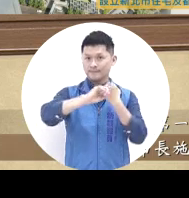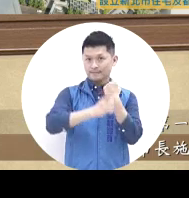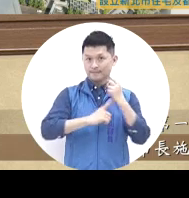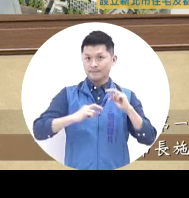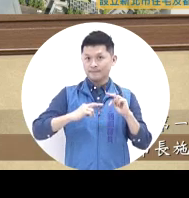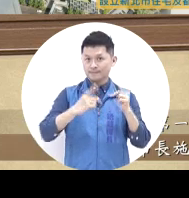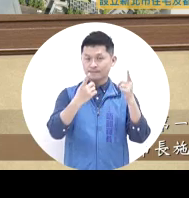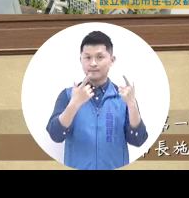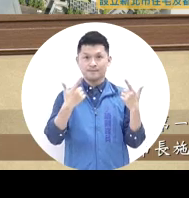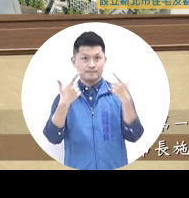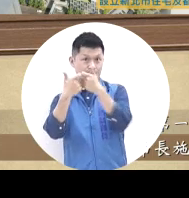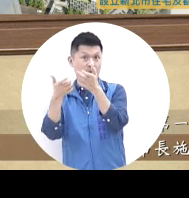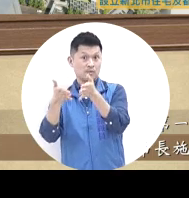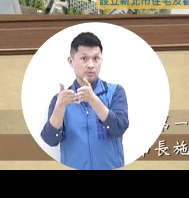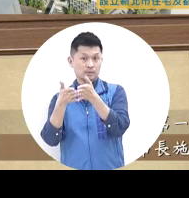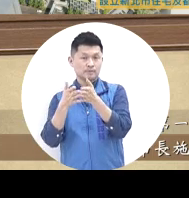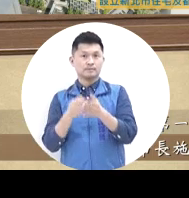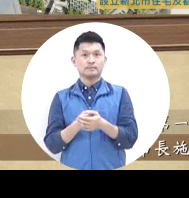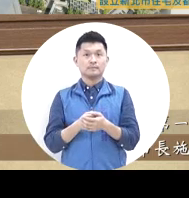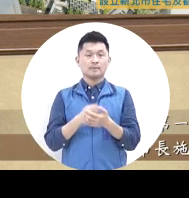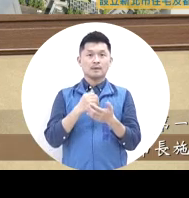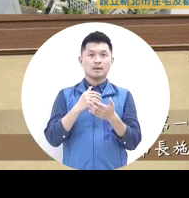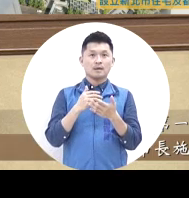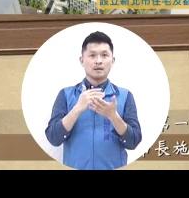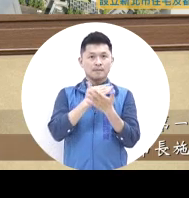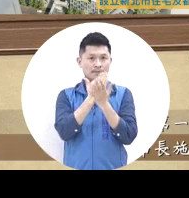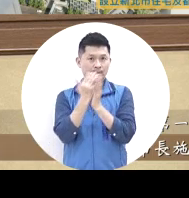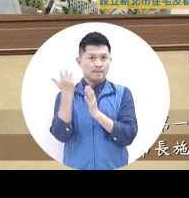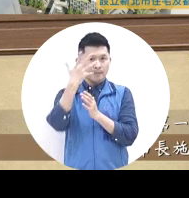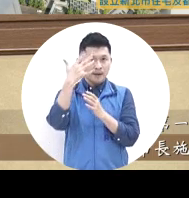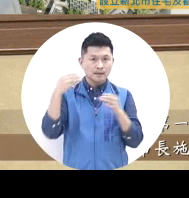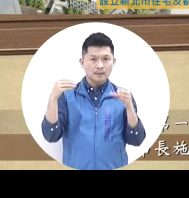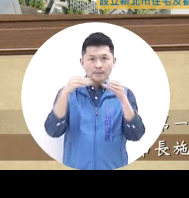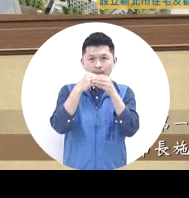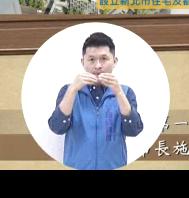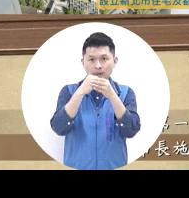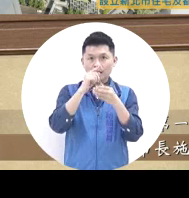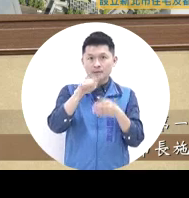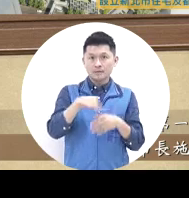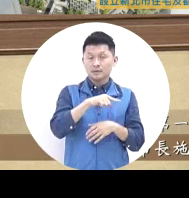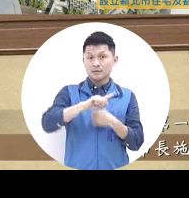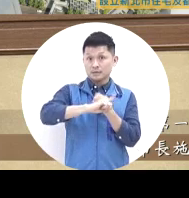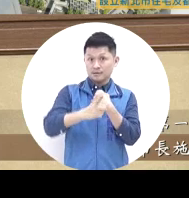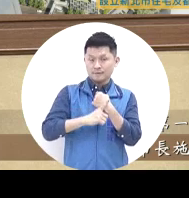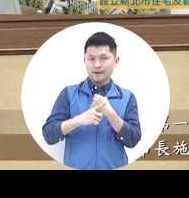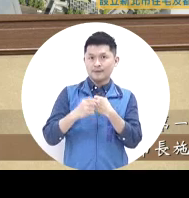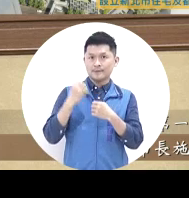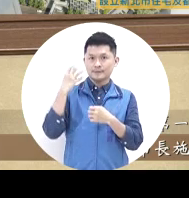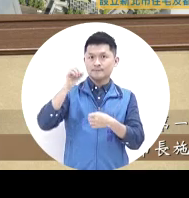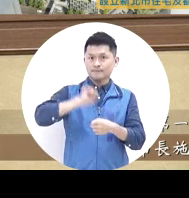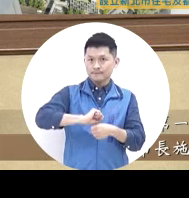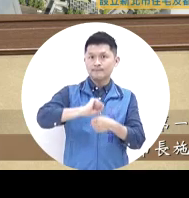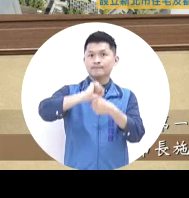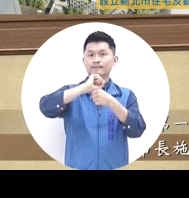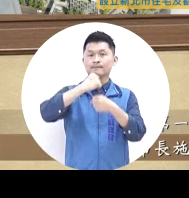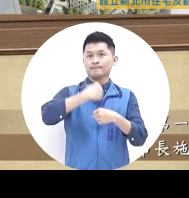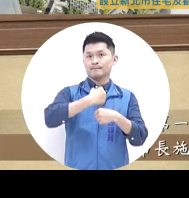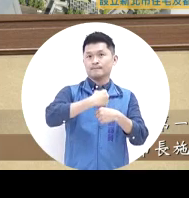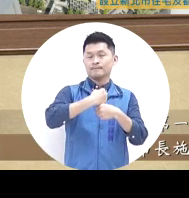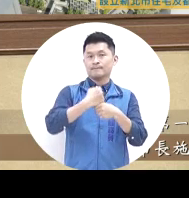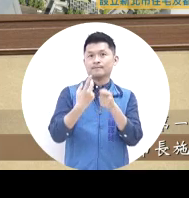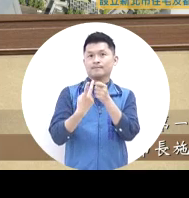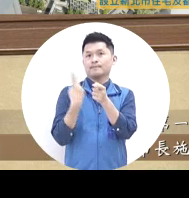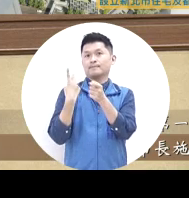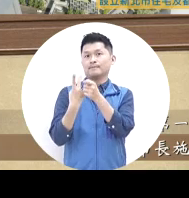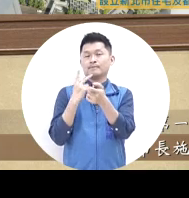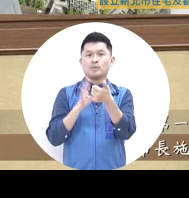们让8项的配套主法增订的作业，我们在去年在前年都已经率全